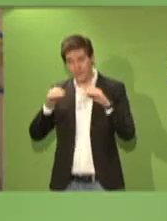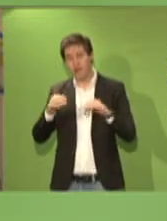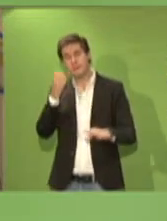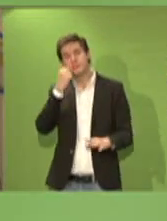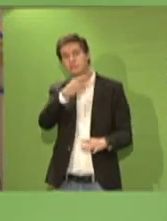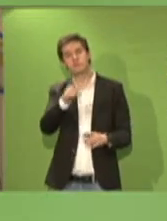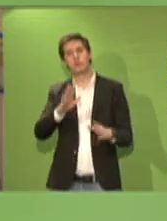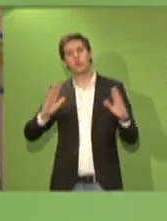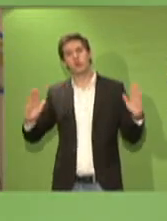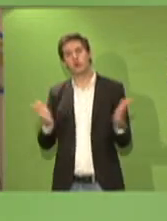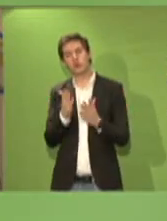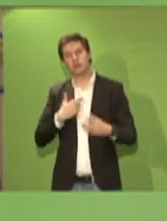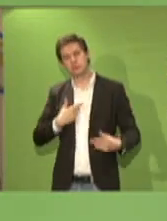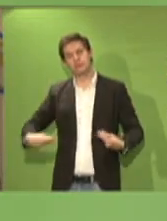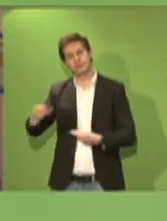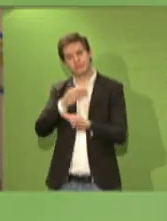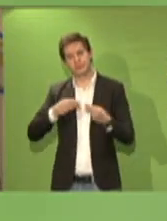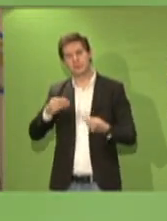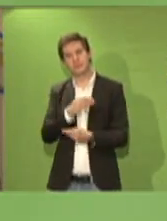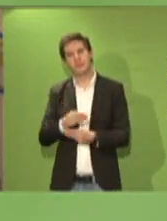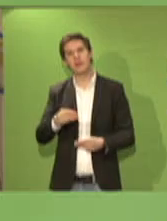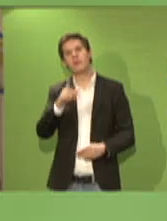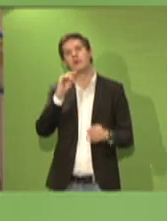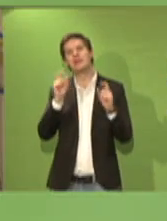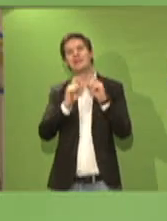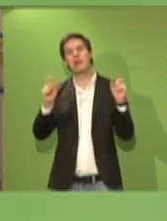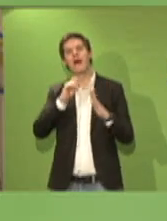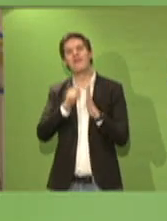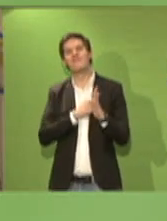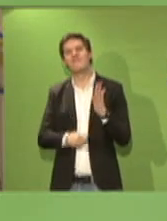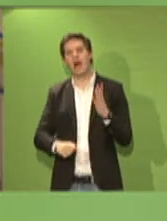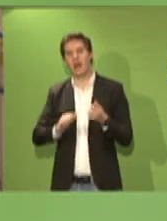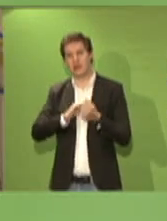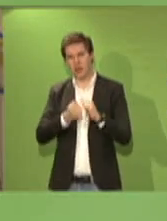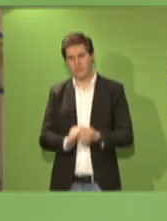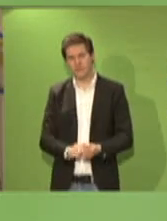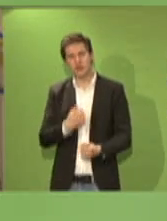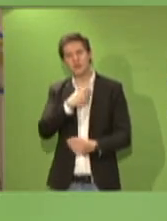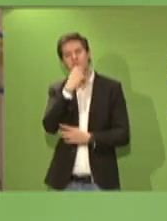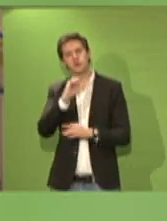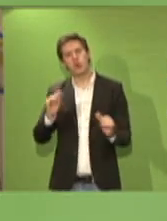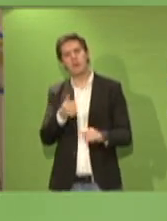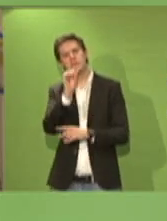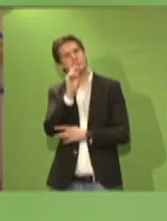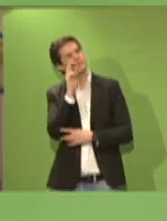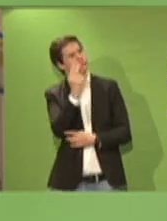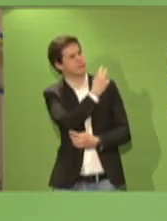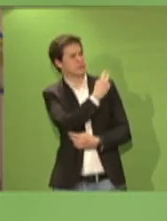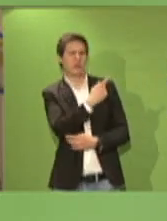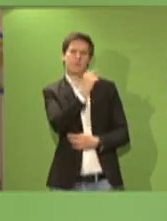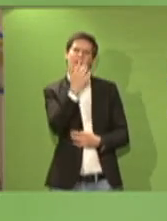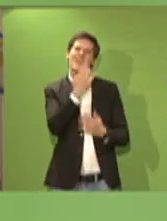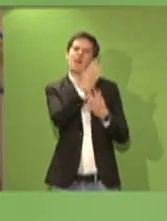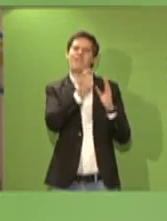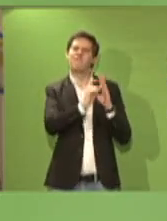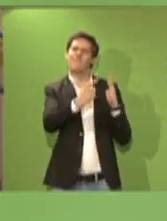kleine Einstimmung und Ausstimmung sozusagen machen zum Thema Wahlkampf. Wir wollen noch mal ein bisschen zurückschauen auf die letzten